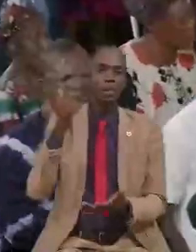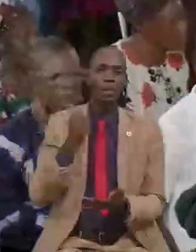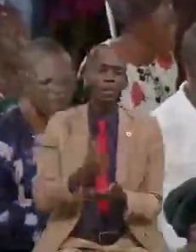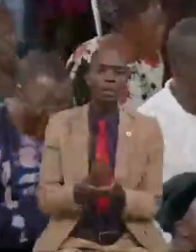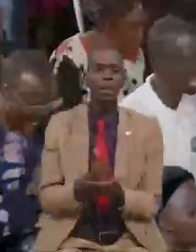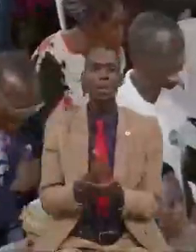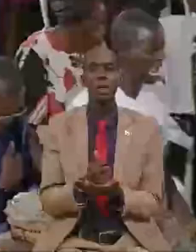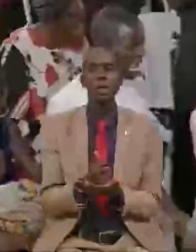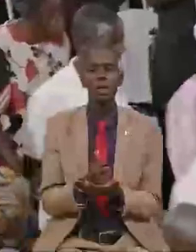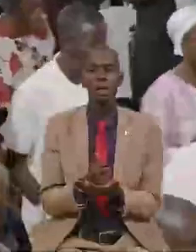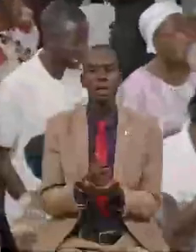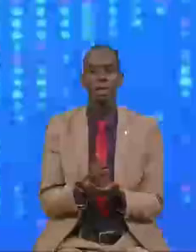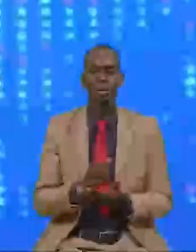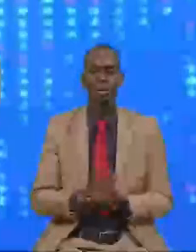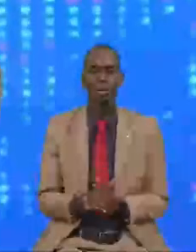Amen.